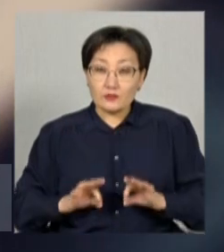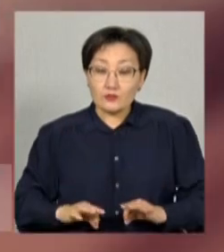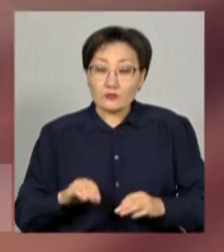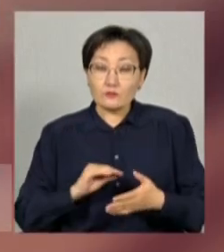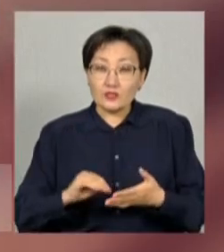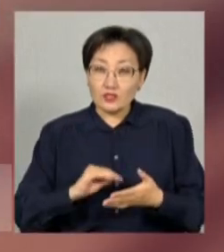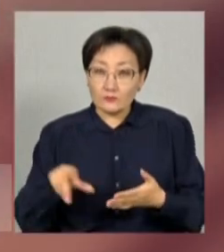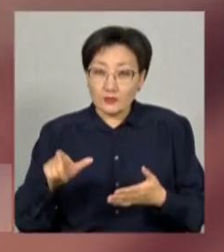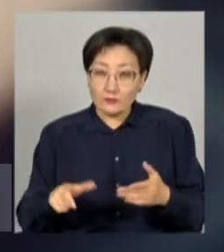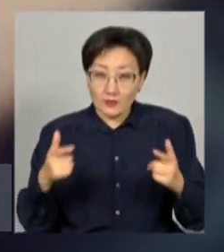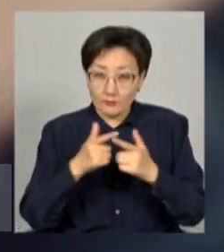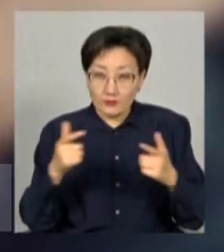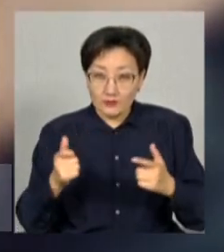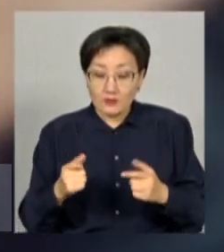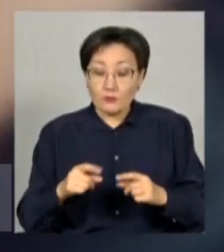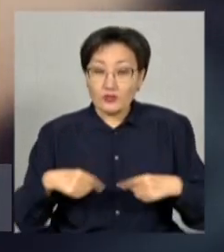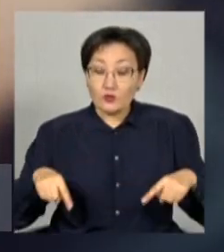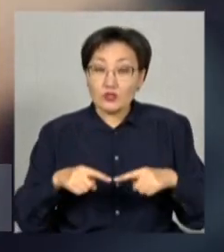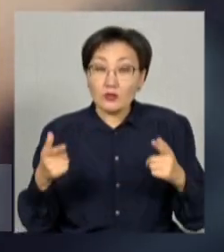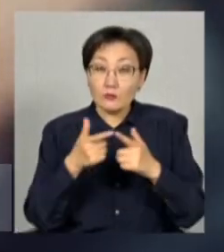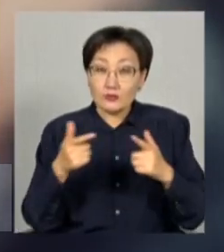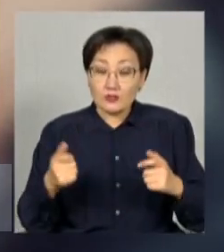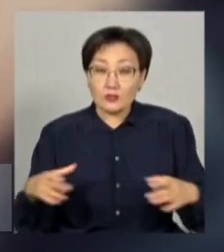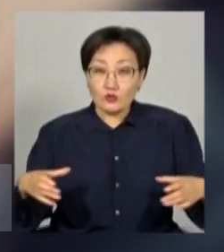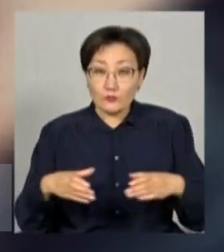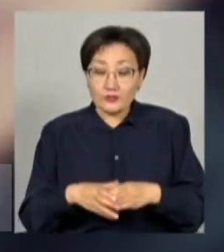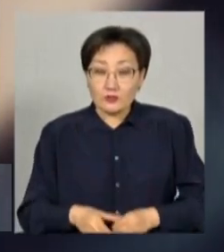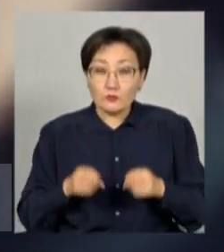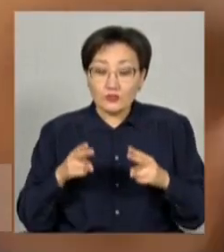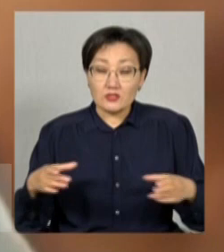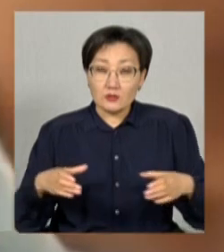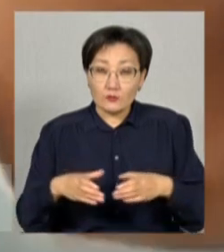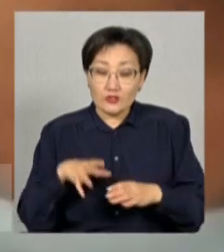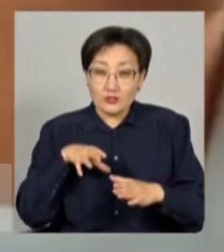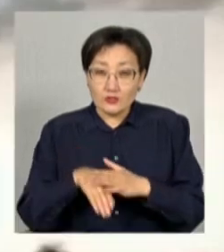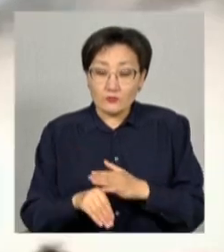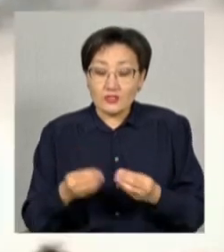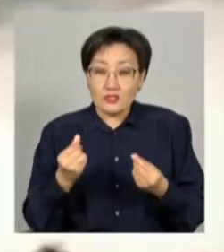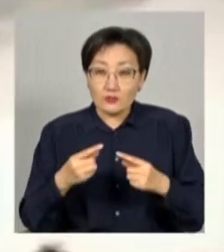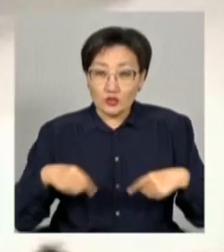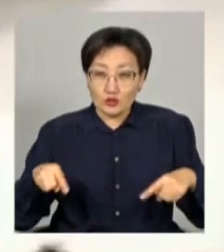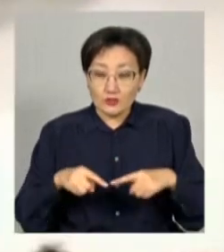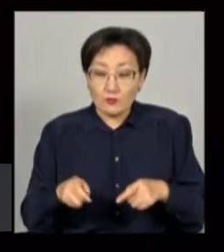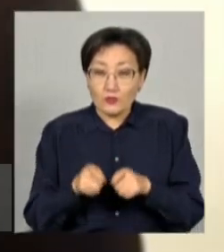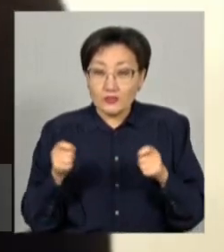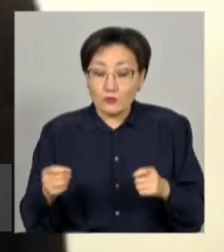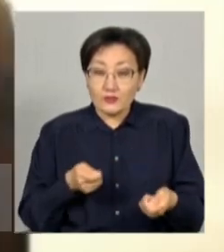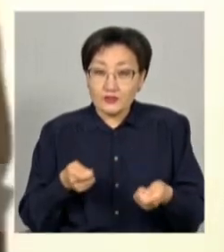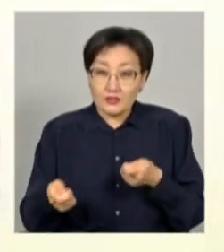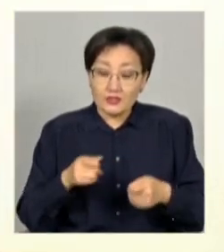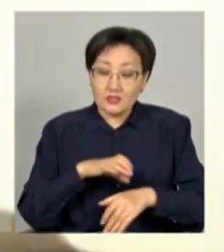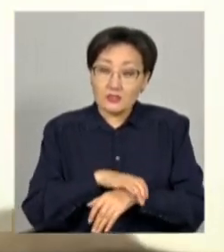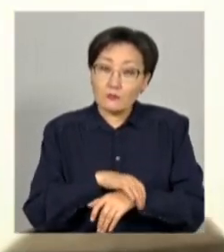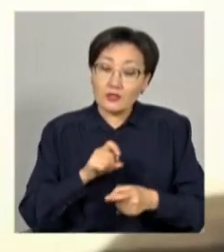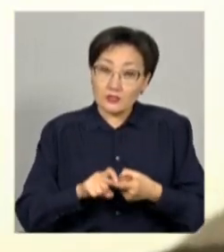прокуратурасының баспасөз қызметі мәлімдеді. Ведомствоның хабарлауынша ұйымдасқан қылмыстық топ құрамындағы қаржы пирамидасын құру және оны басқару